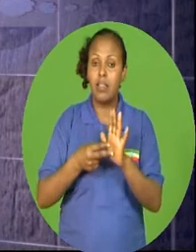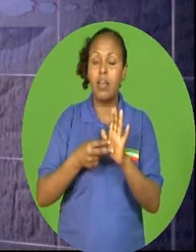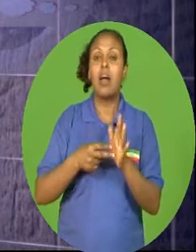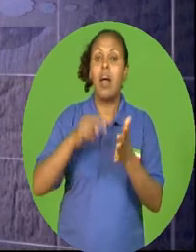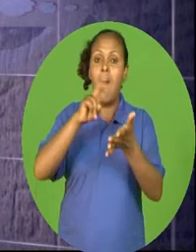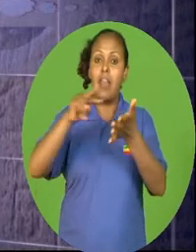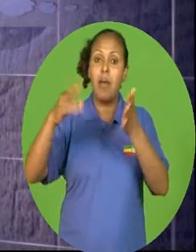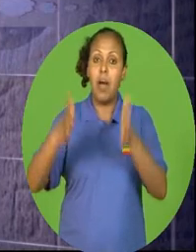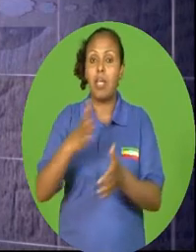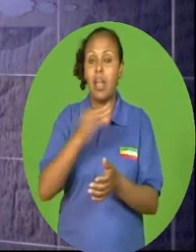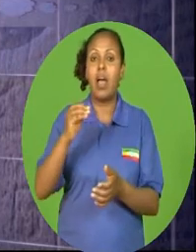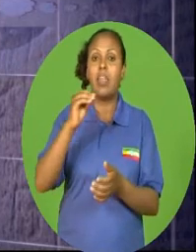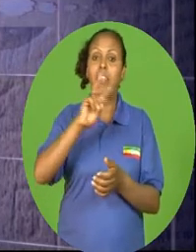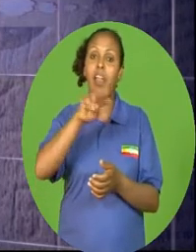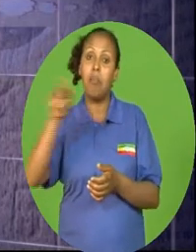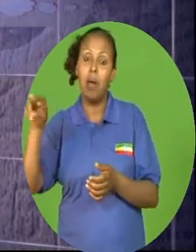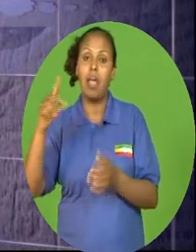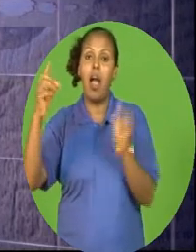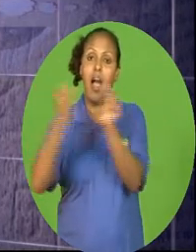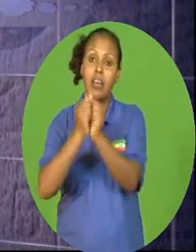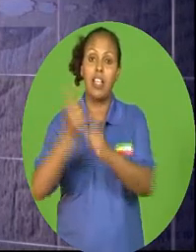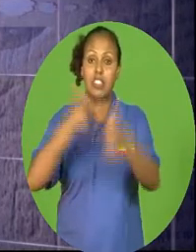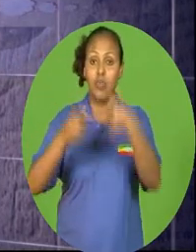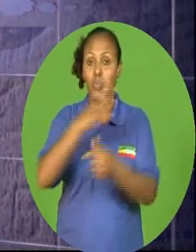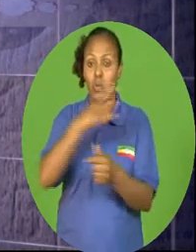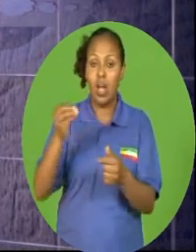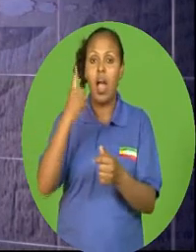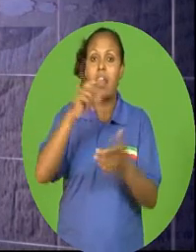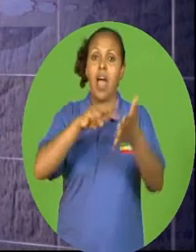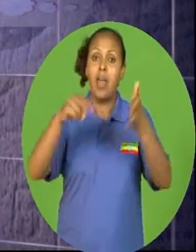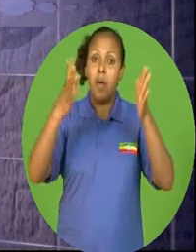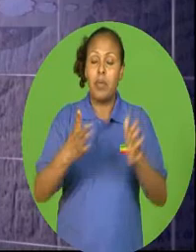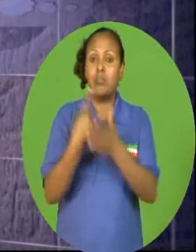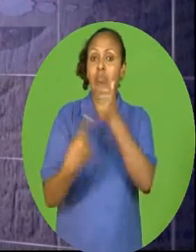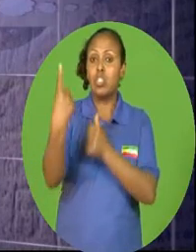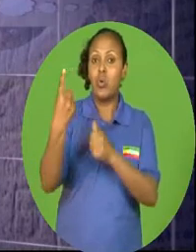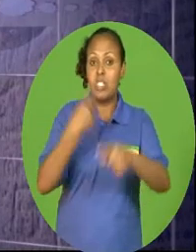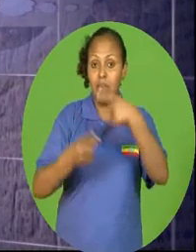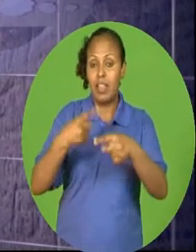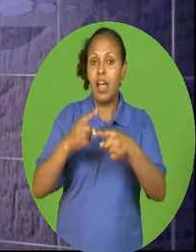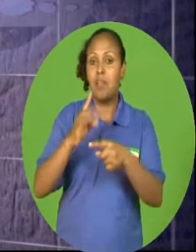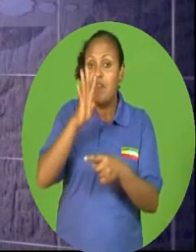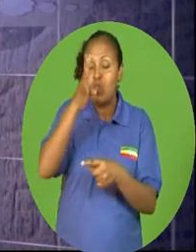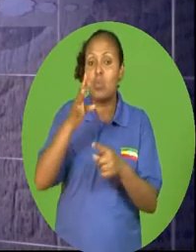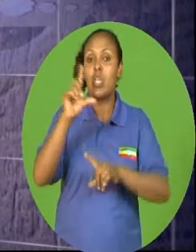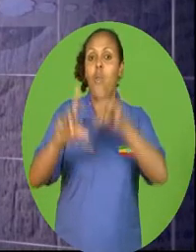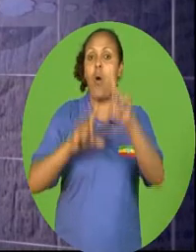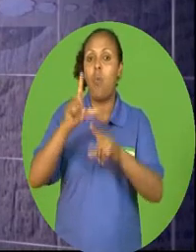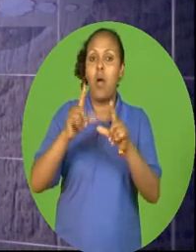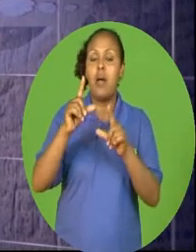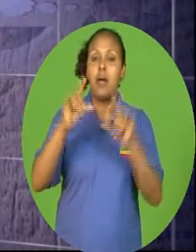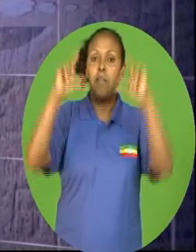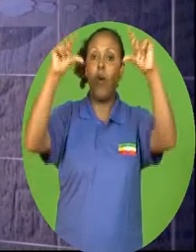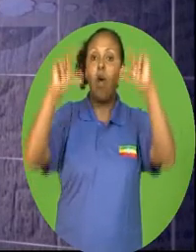ቀለም ማለት አናባቢና ተነባቢ ድምጾች አንድ ላይ ሲመጡና አንድ አናባቢ ብቻውን ሲመጣ